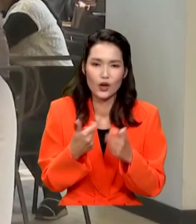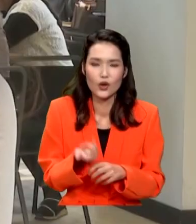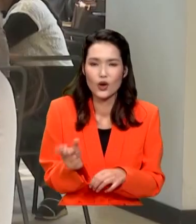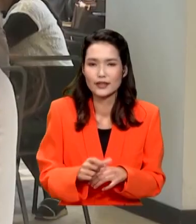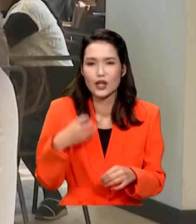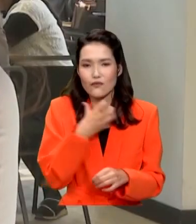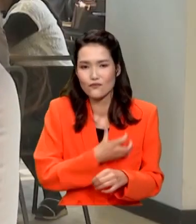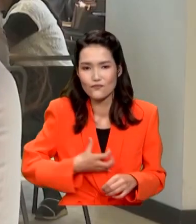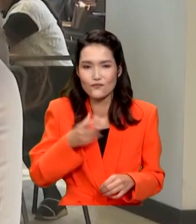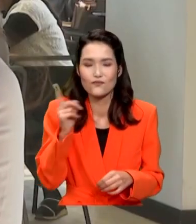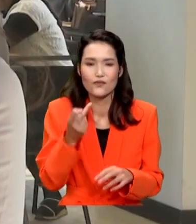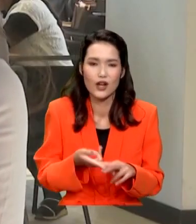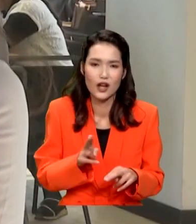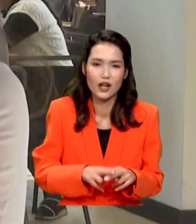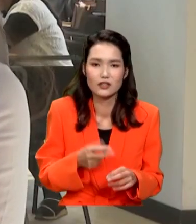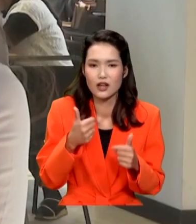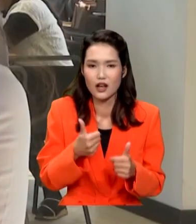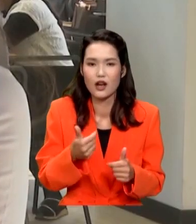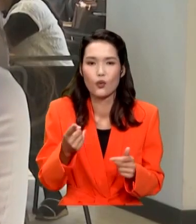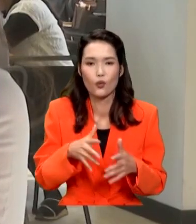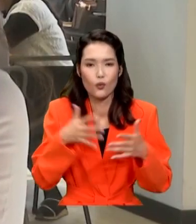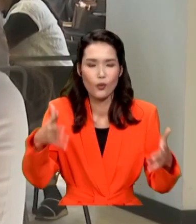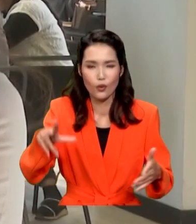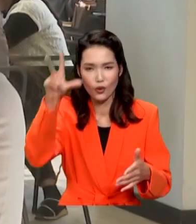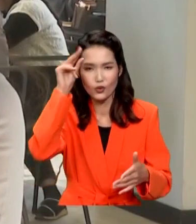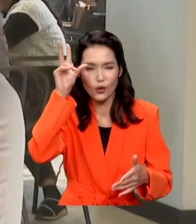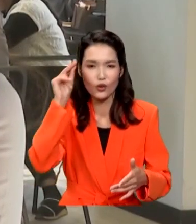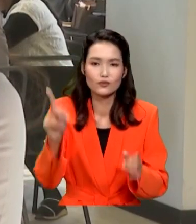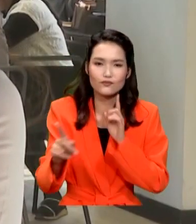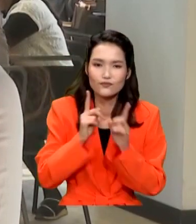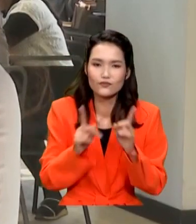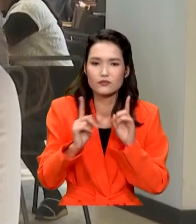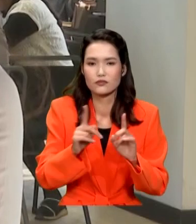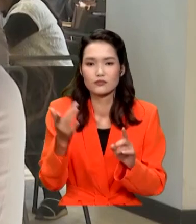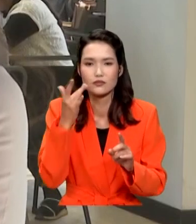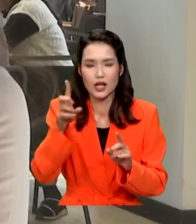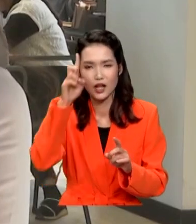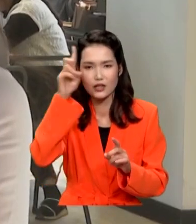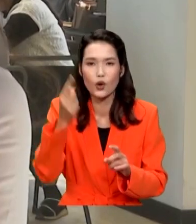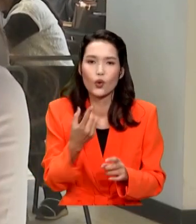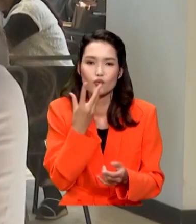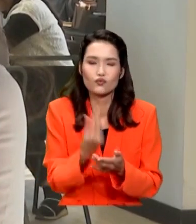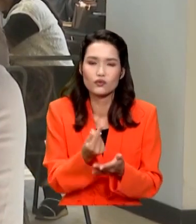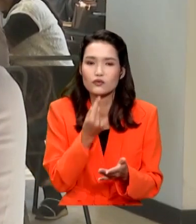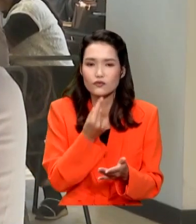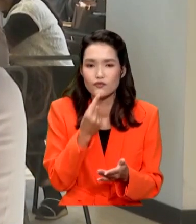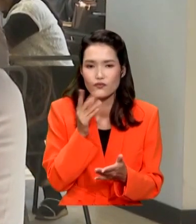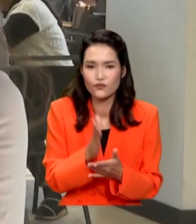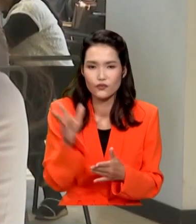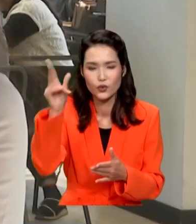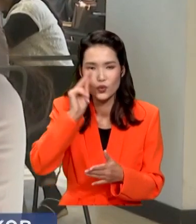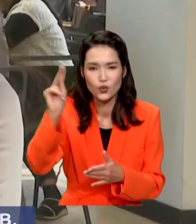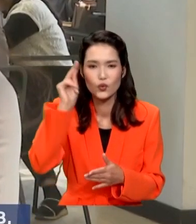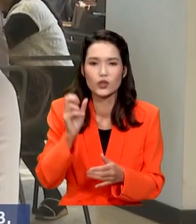деп ойлаймын. Әсіресе осы мемлекеттік тілде өткізілетін семинарлар жиірек болғаны дұрыс. Бұл жерде жаңа банктік